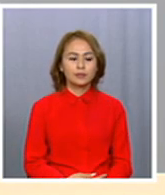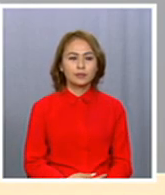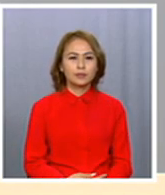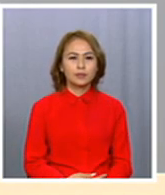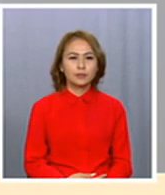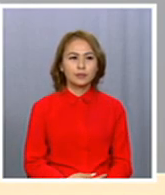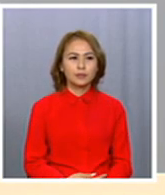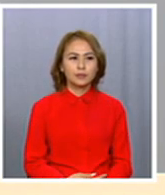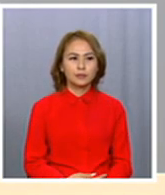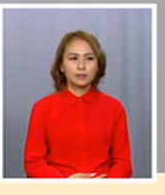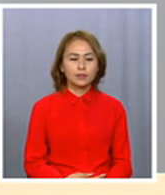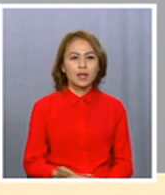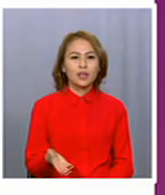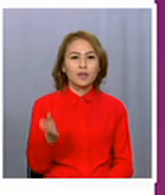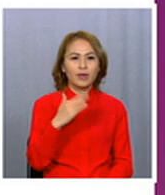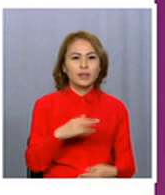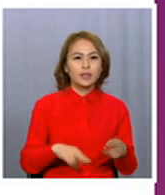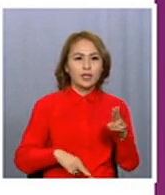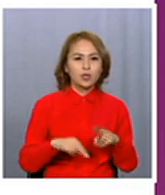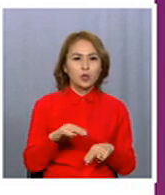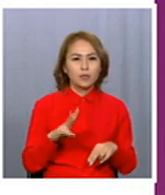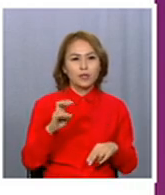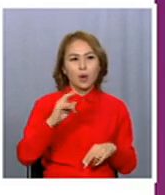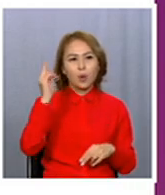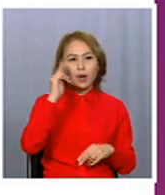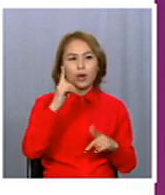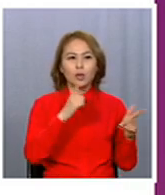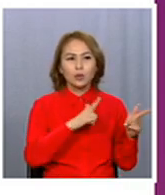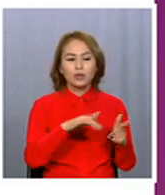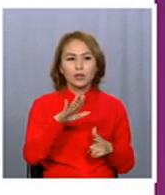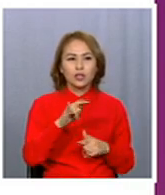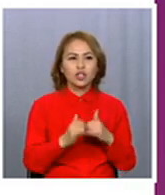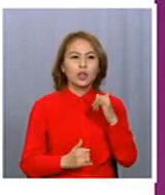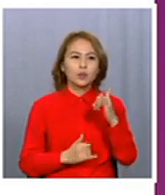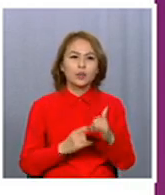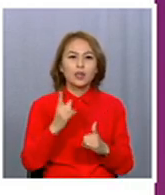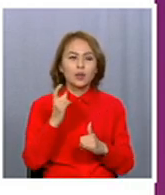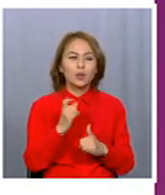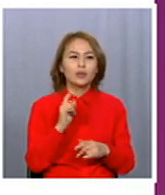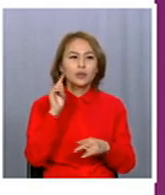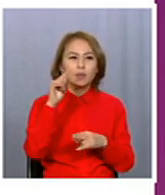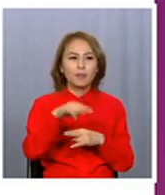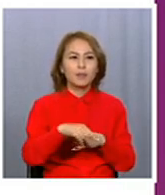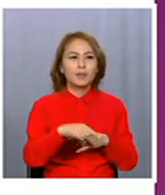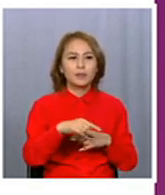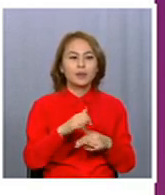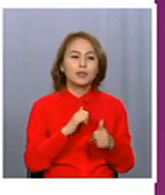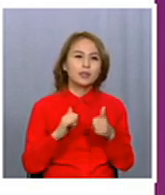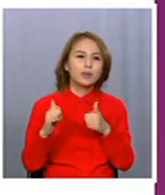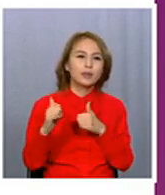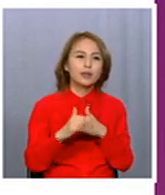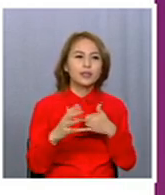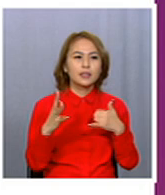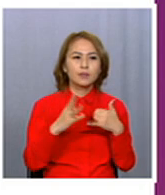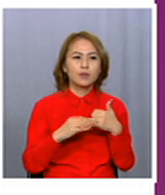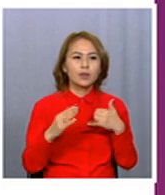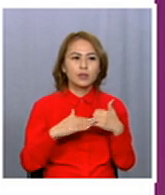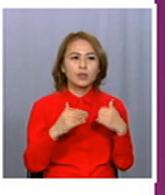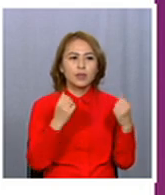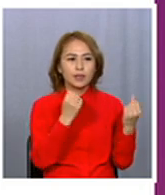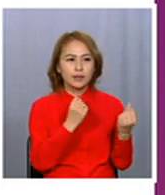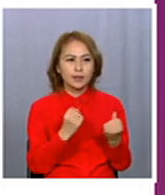Давайте настроимся на урок. Готов ли ты шагнуть за горизонт, преодолеть земное